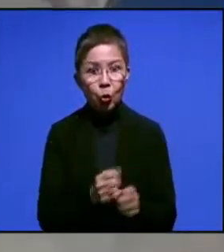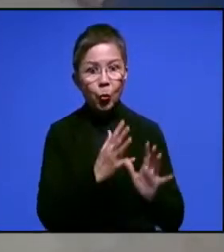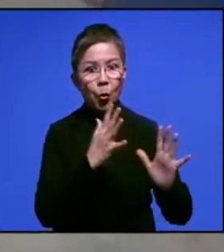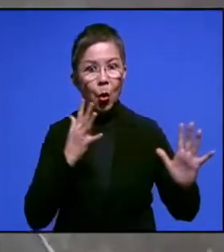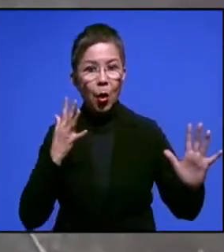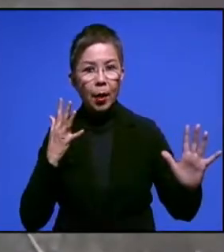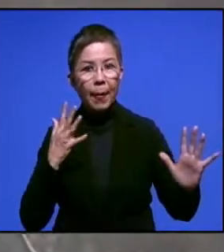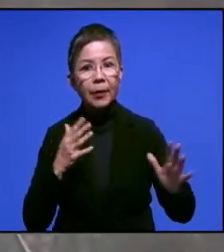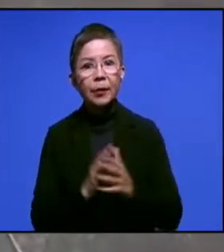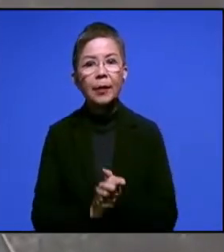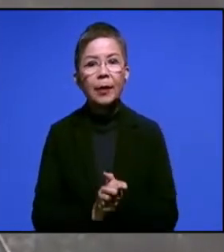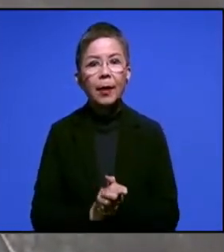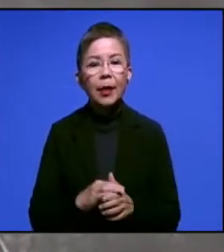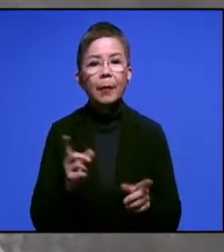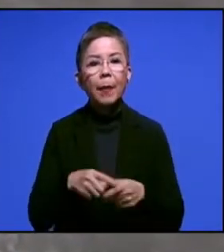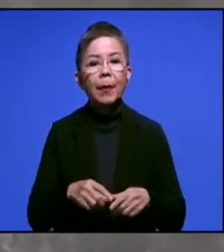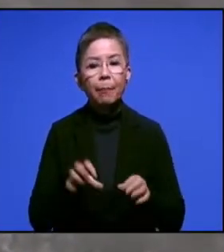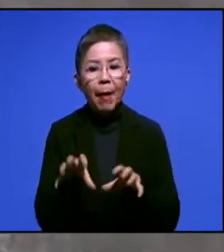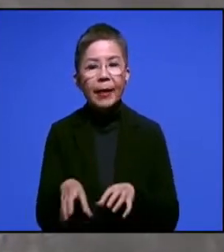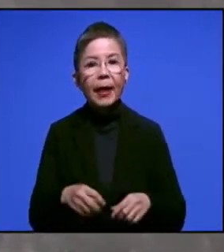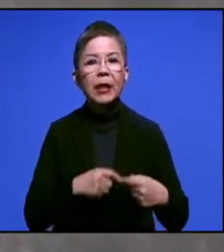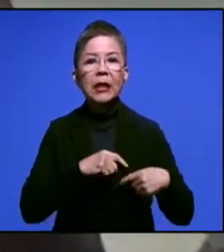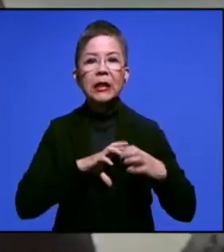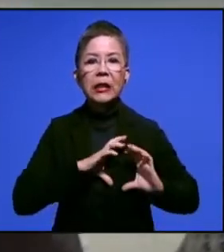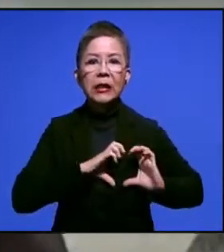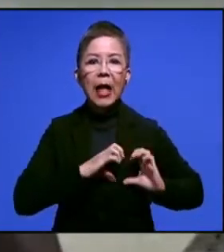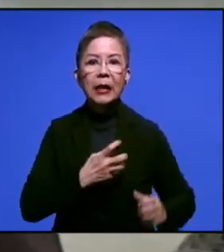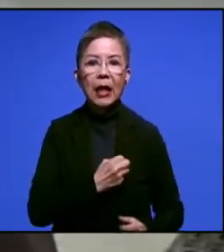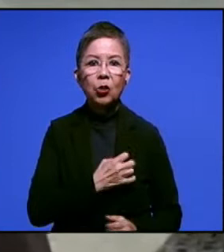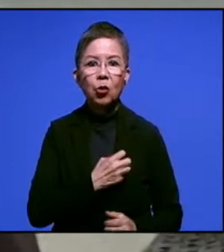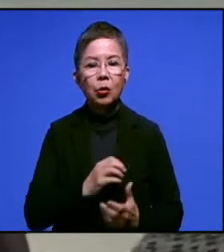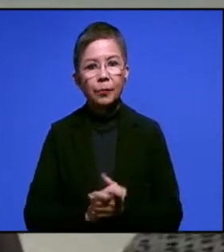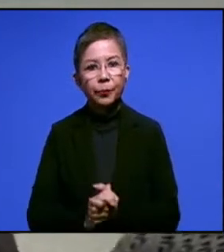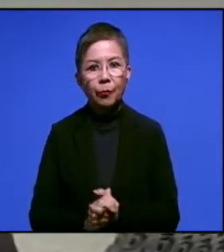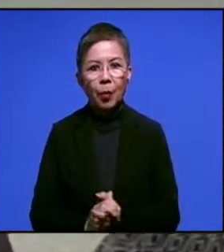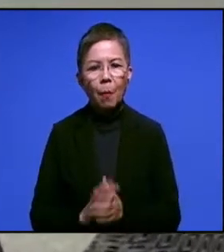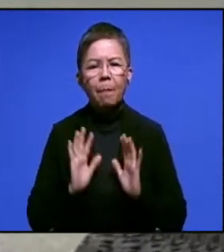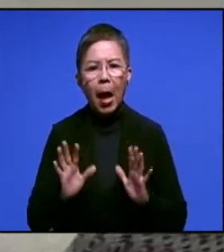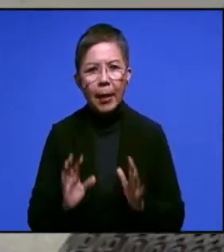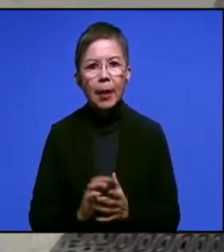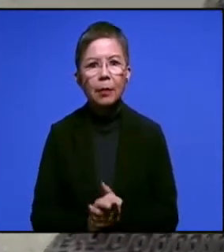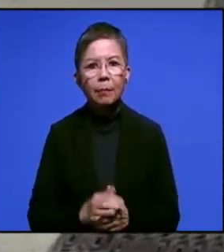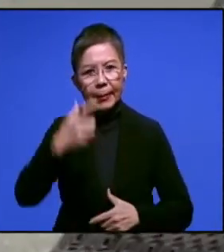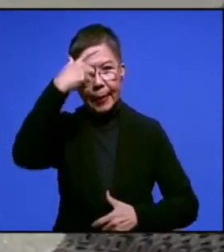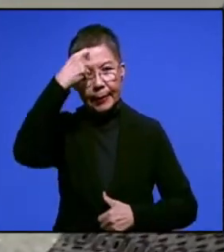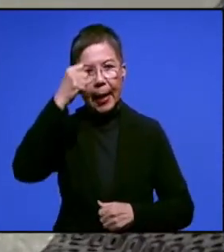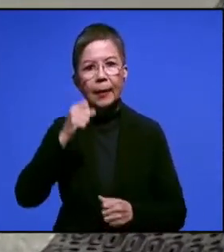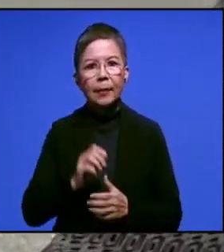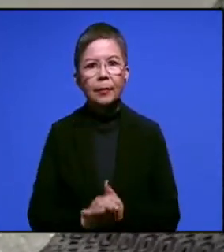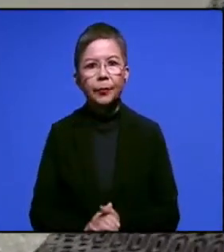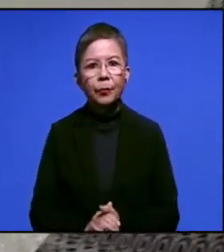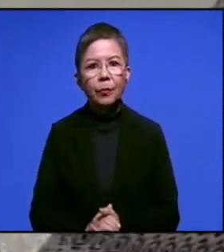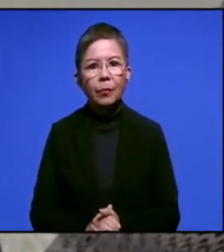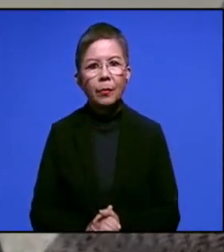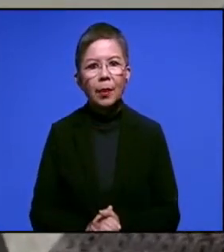terpantau antrian terpanjang ada di bagian poli jantung plafon jantung itu banyak Mas besok